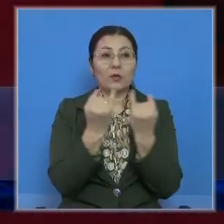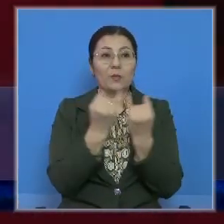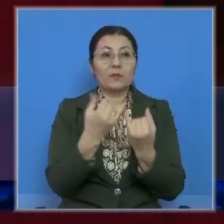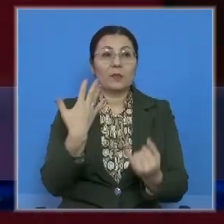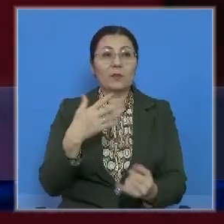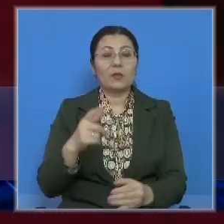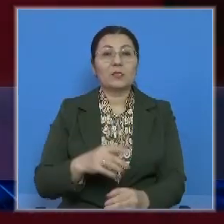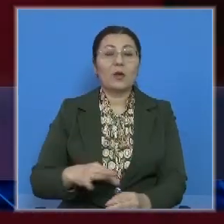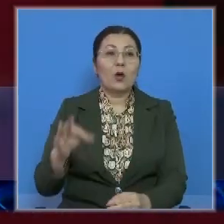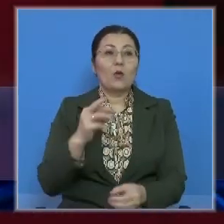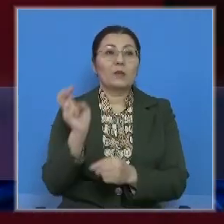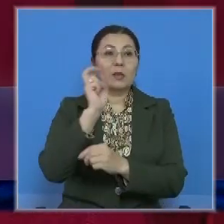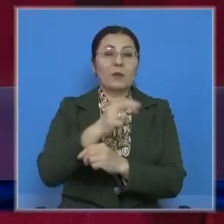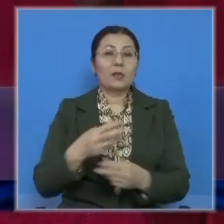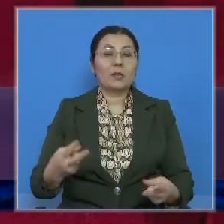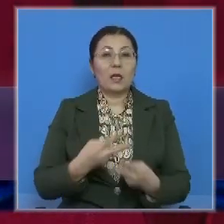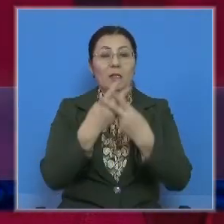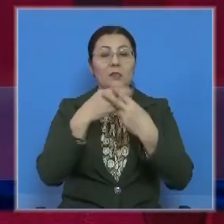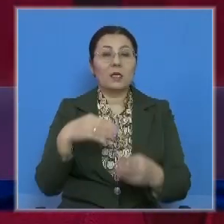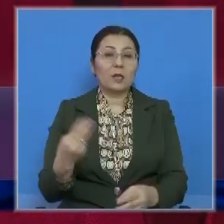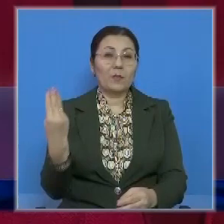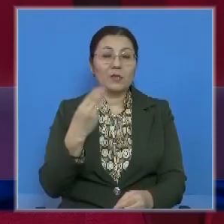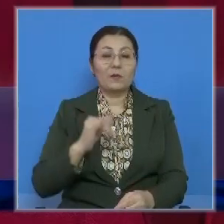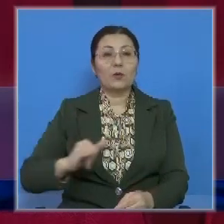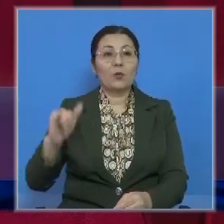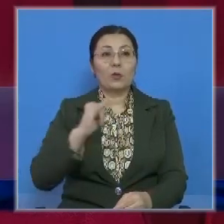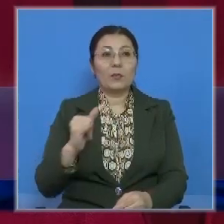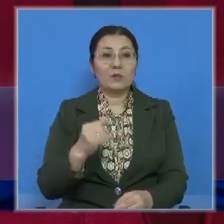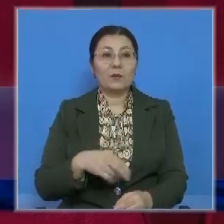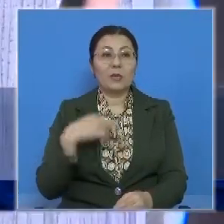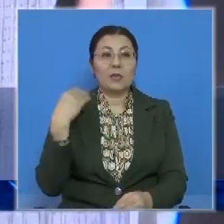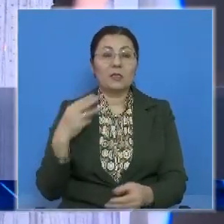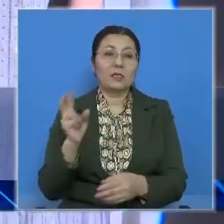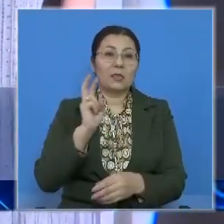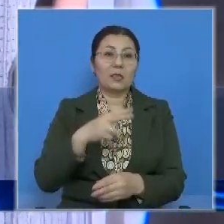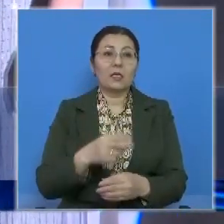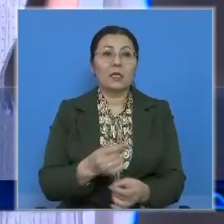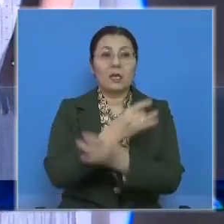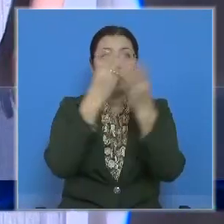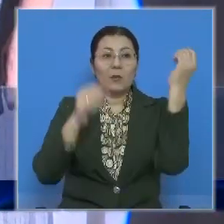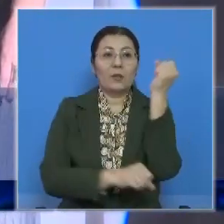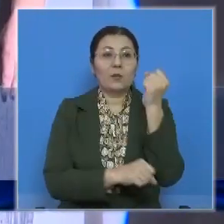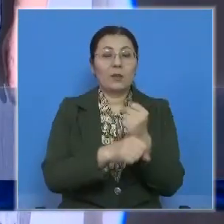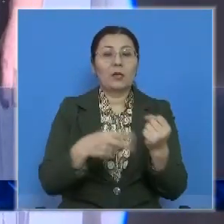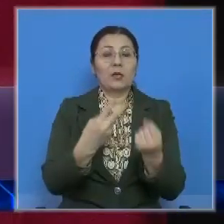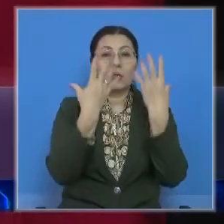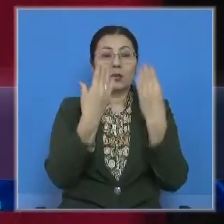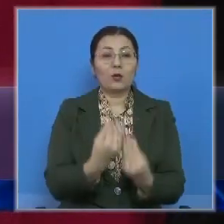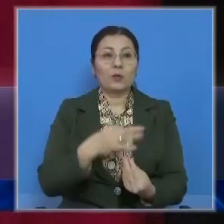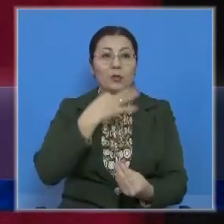5 өңірінен шақырылды. Астана, Ақтау, Атырау, Орал және Қызылордадан келген мәдениет мамандары 2 күн бойы тәжірибе